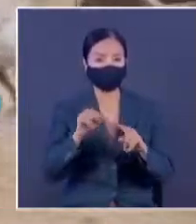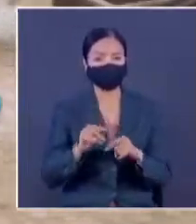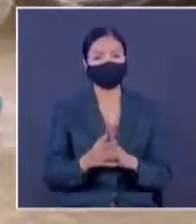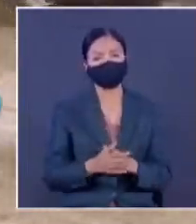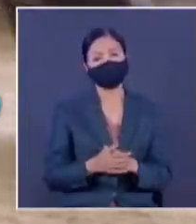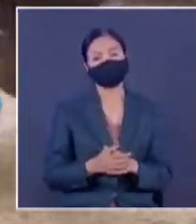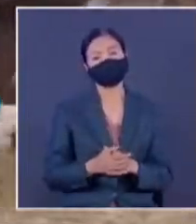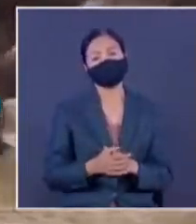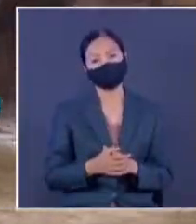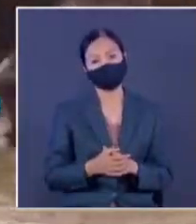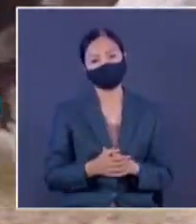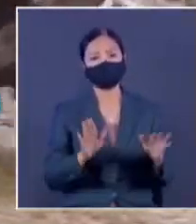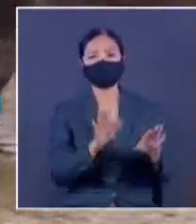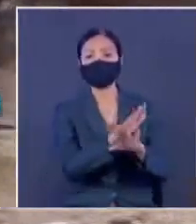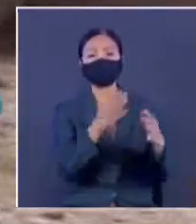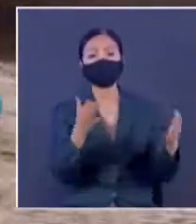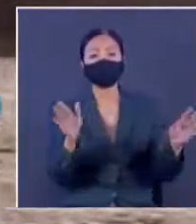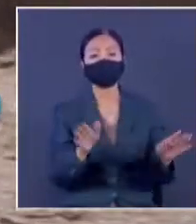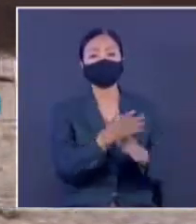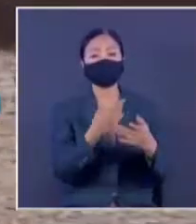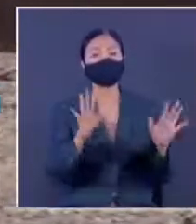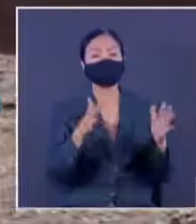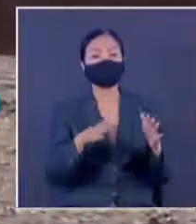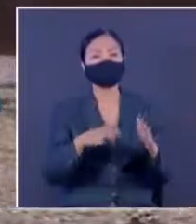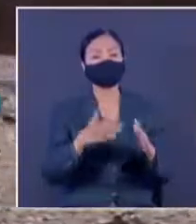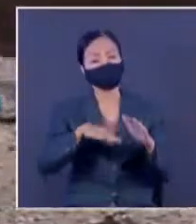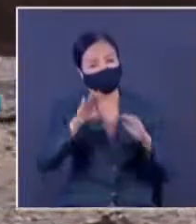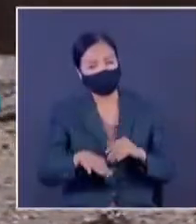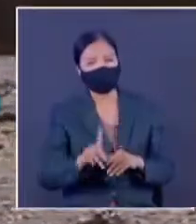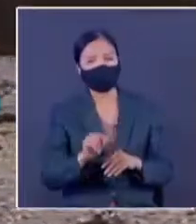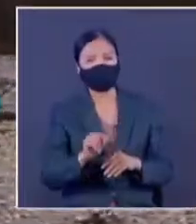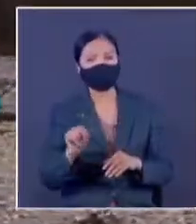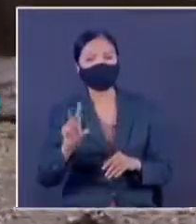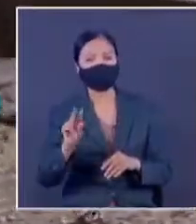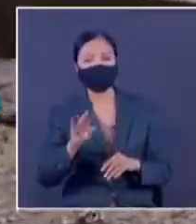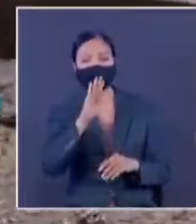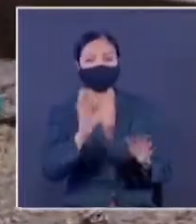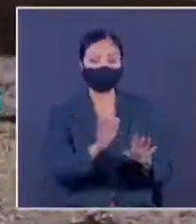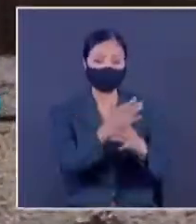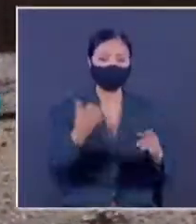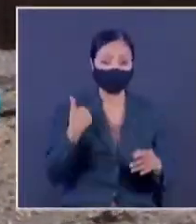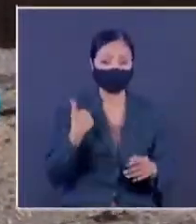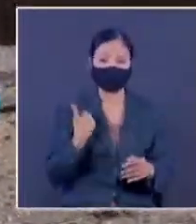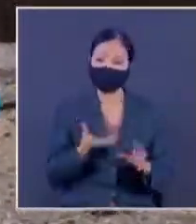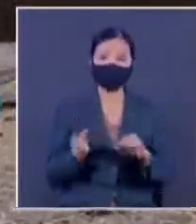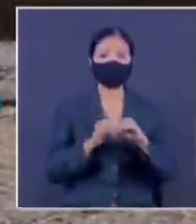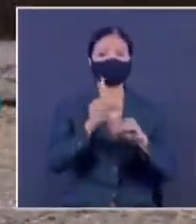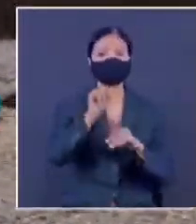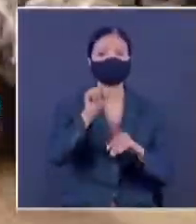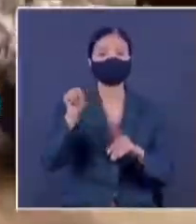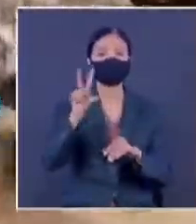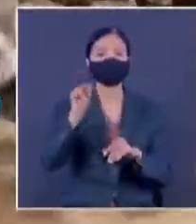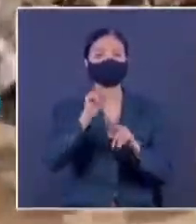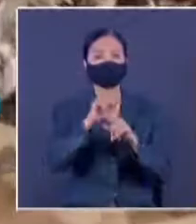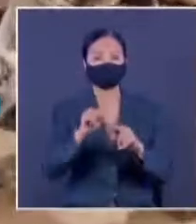นะ นี่แสดงว่าเปิดเพลงอย่างเดียวรายได้เพิ่มขึ้น 20-30% เลยนะ ใช่ใช ่แล้วก็ไข่ฟองใหญ่ขึ้นด้วย นี่ก็เป็นแนวท